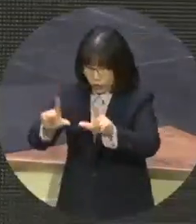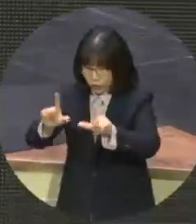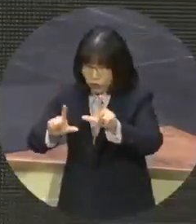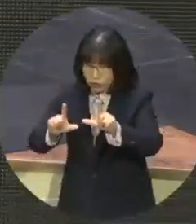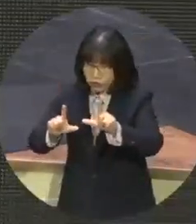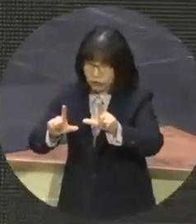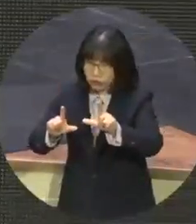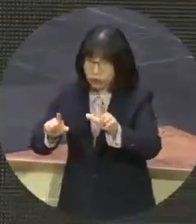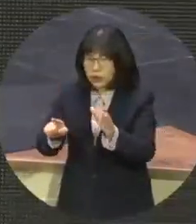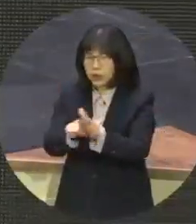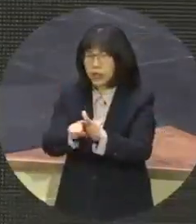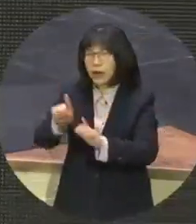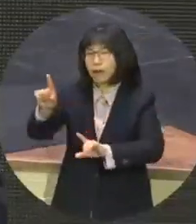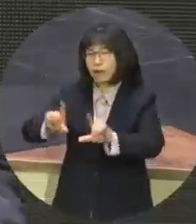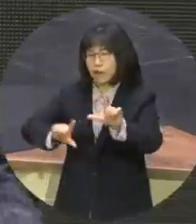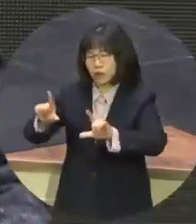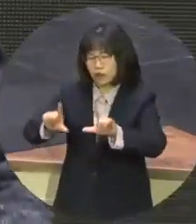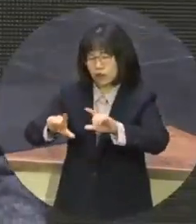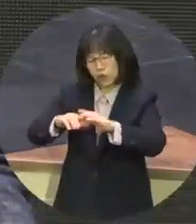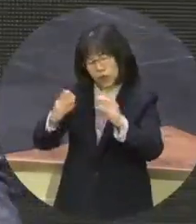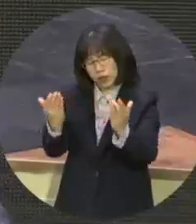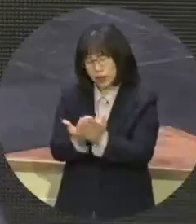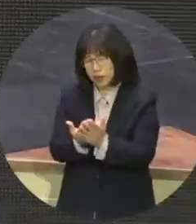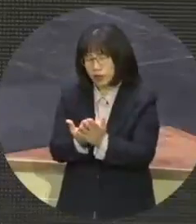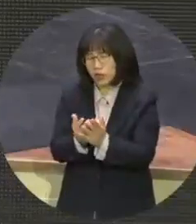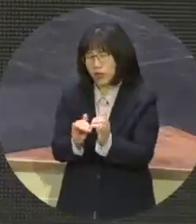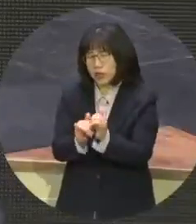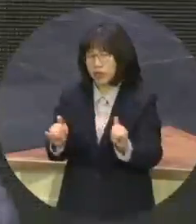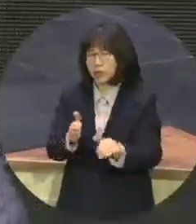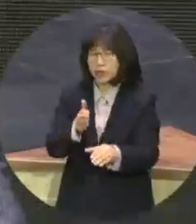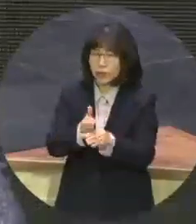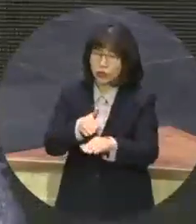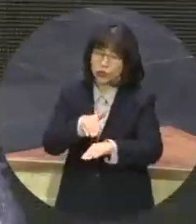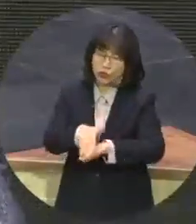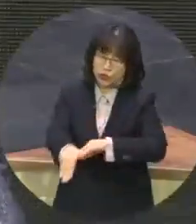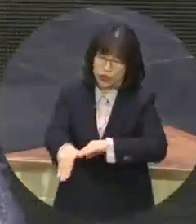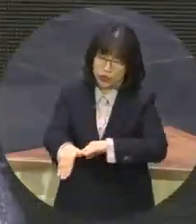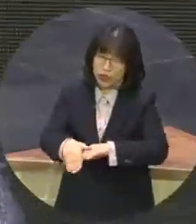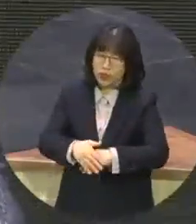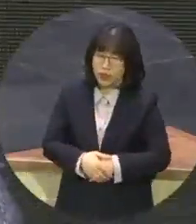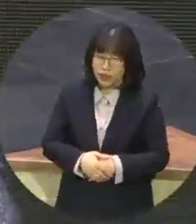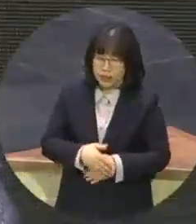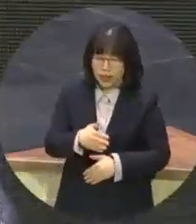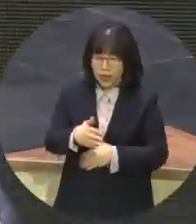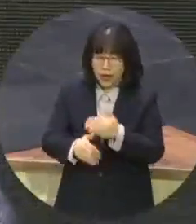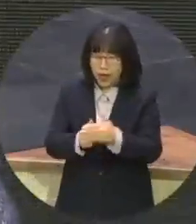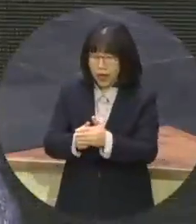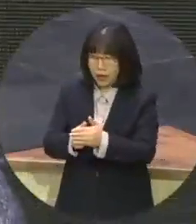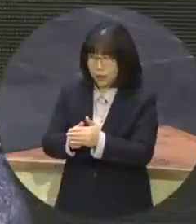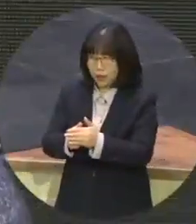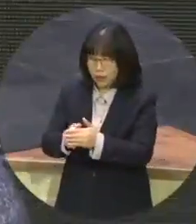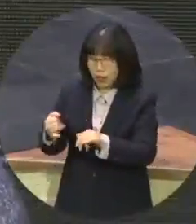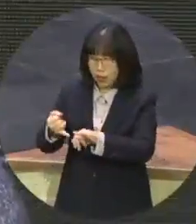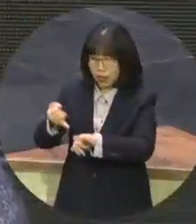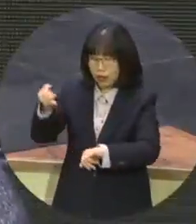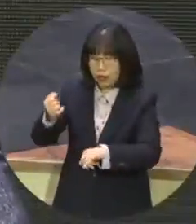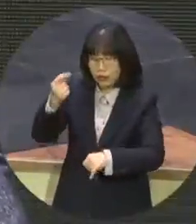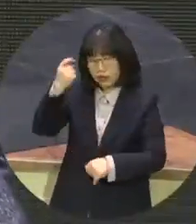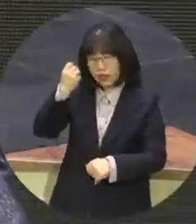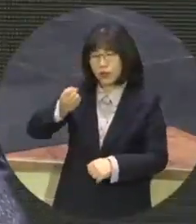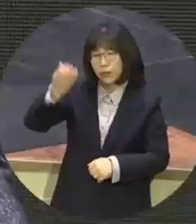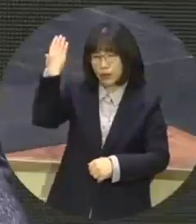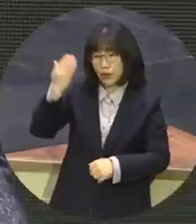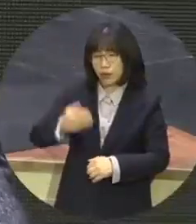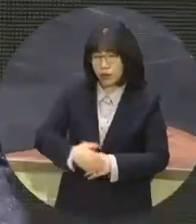하는 짓이 이 과정이 다 인본주의, 철저히 인본주의. 하나님이 없는 인본주의란 말은